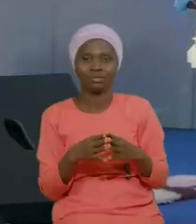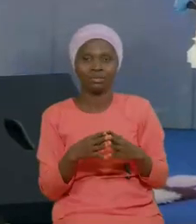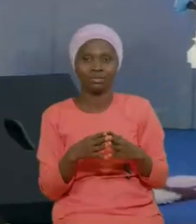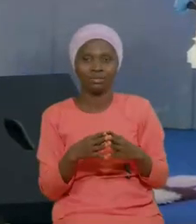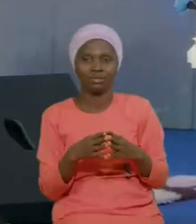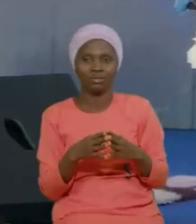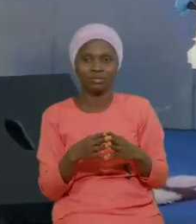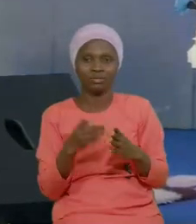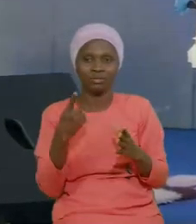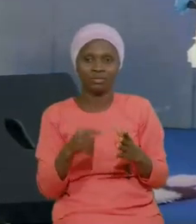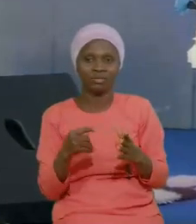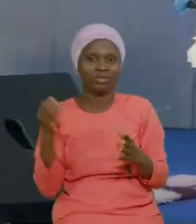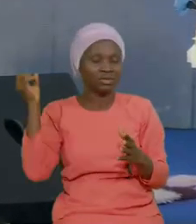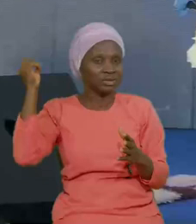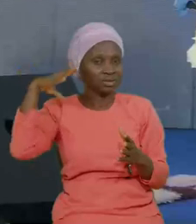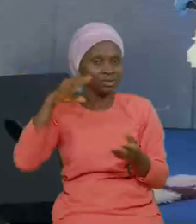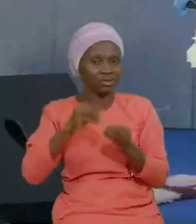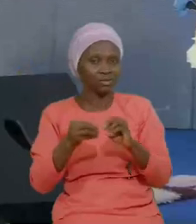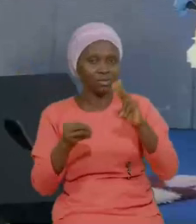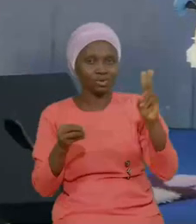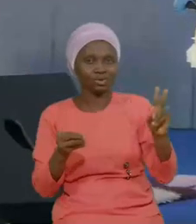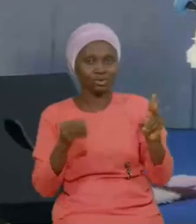indifférent. Premièrement la grâce.